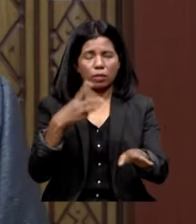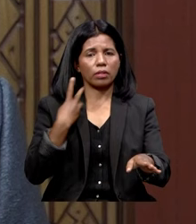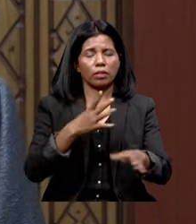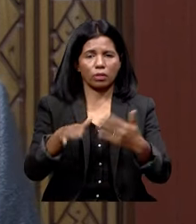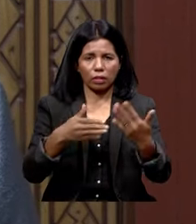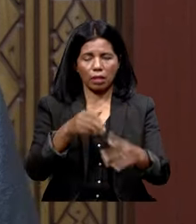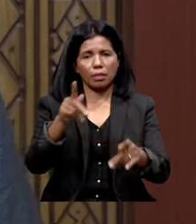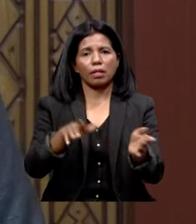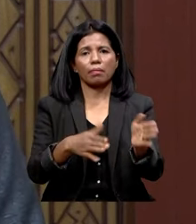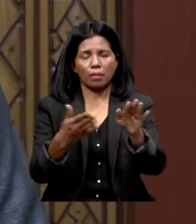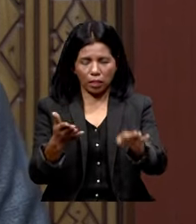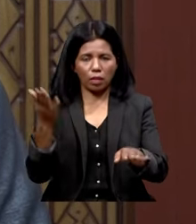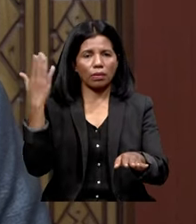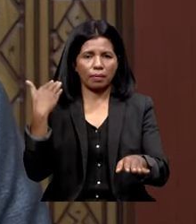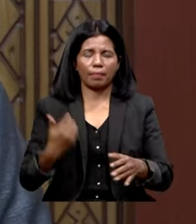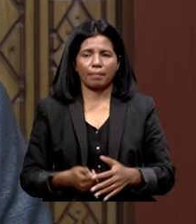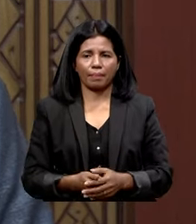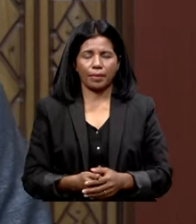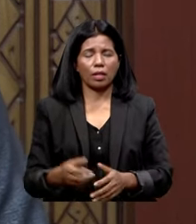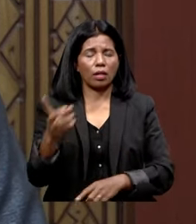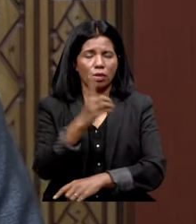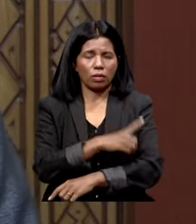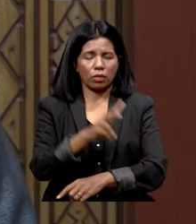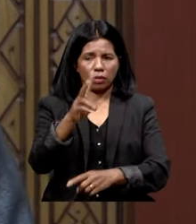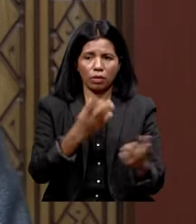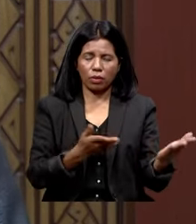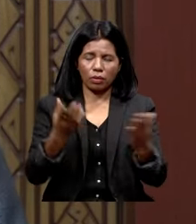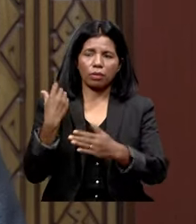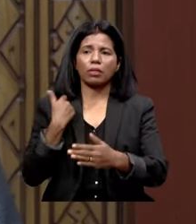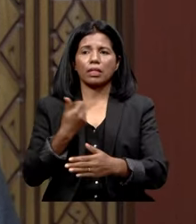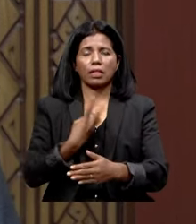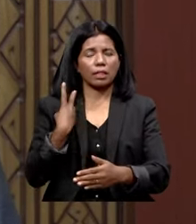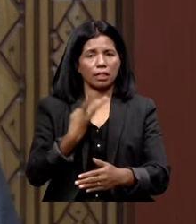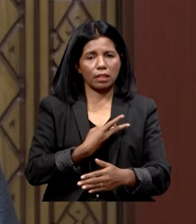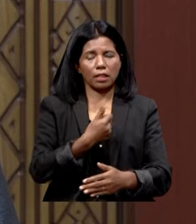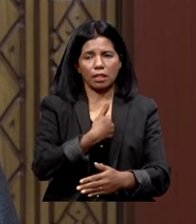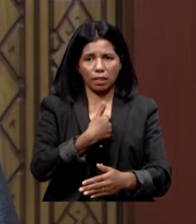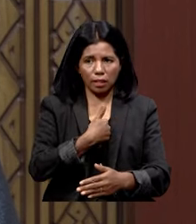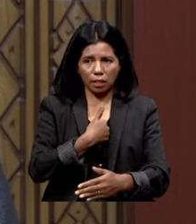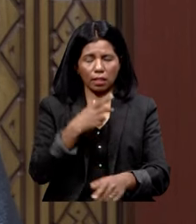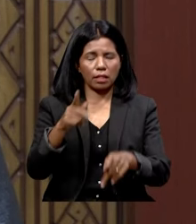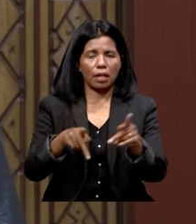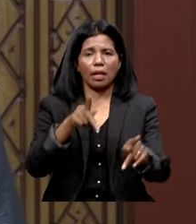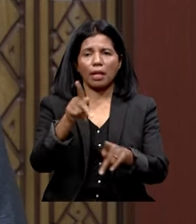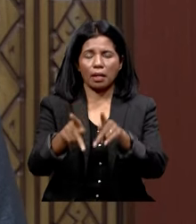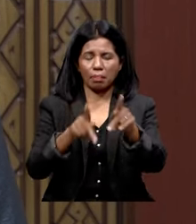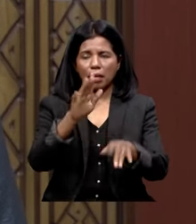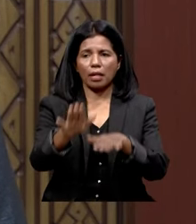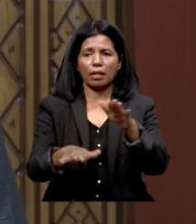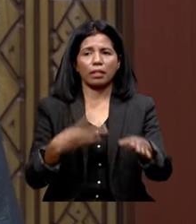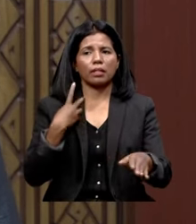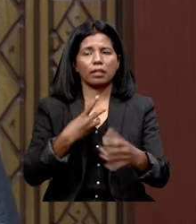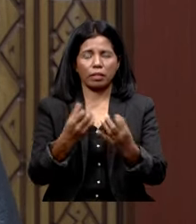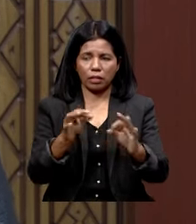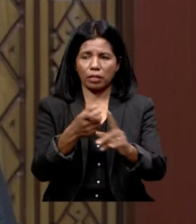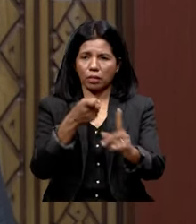mate biang sir hotu tang lorong lorong ruane lori ita ide ida hodi hanoi kata ita emala orai ita ne final dari ita